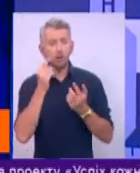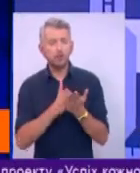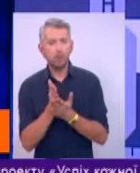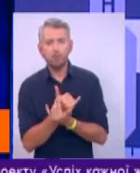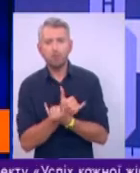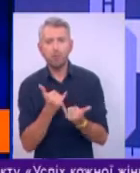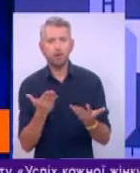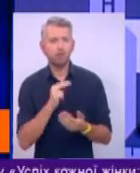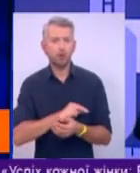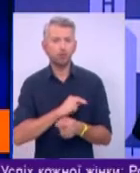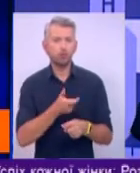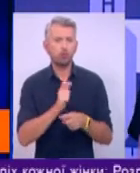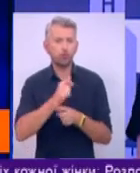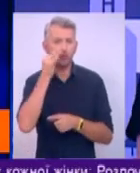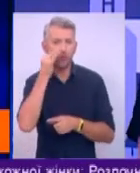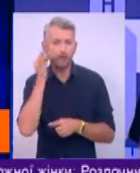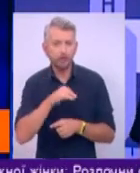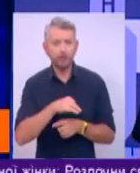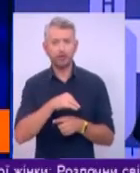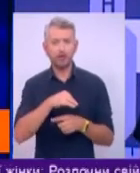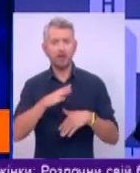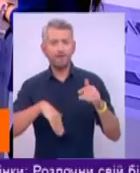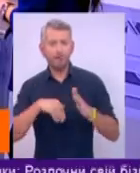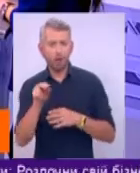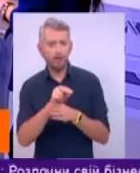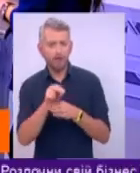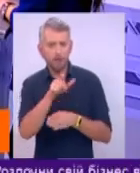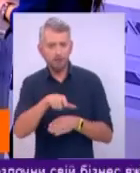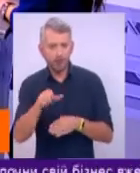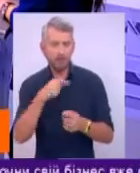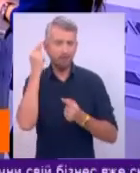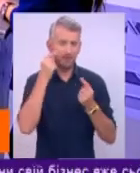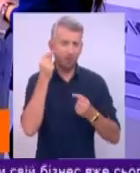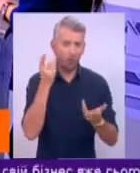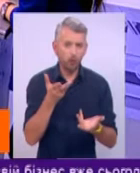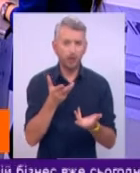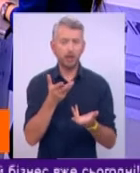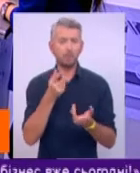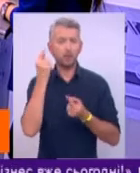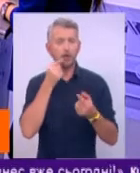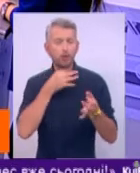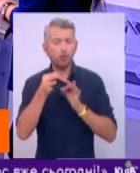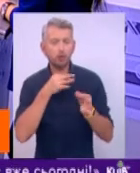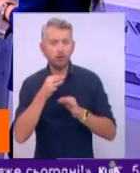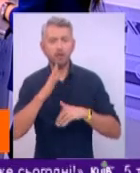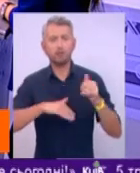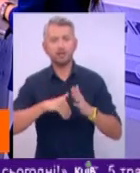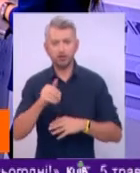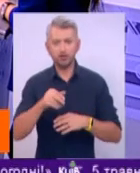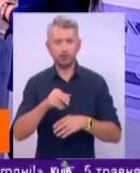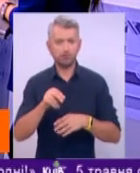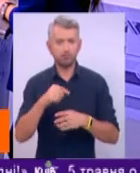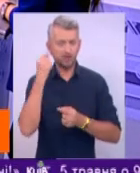на яких працюють дуже досвідчені фахові терапевти, психологи, психологічні консультанти, практичні клінічні психологи,